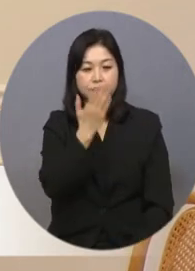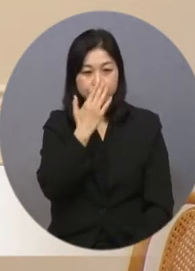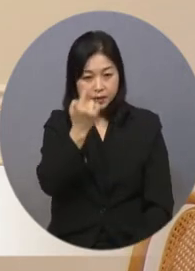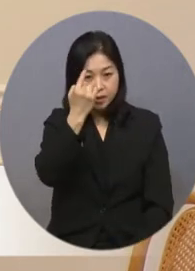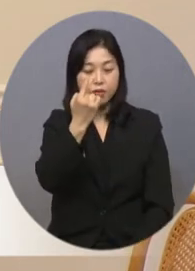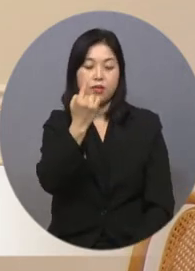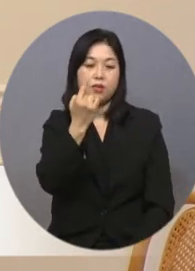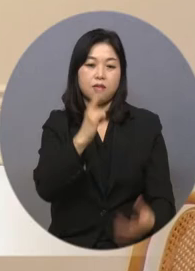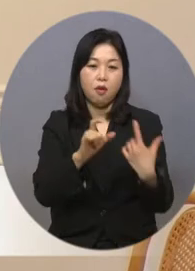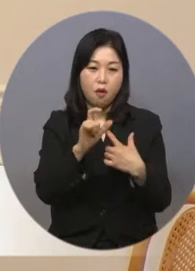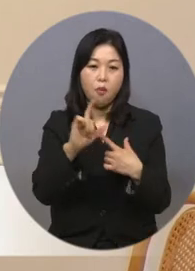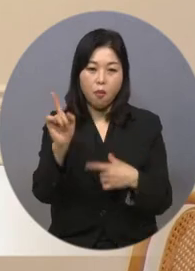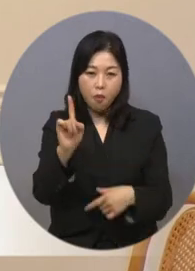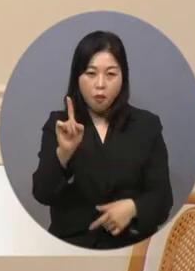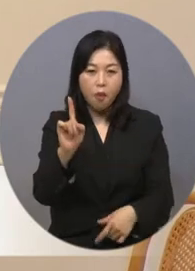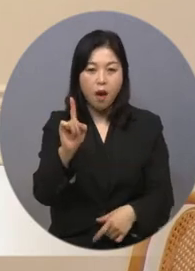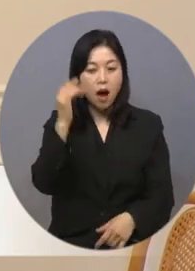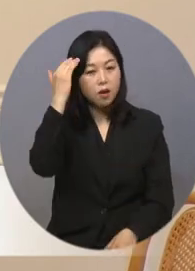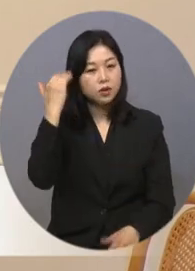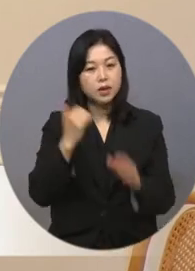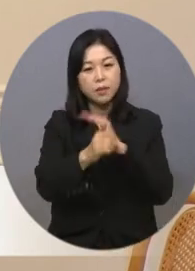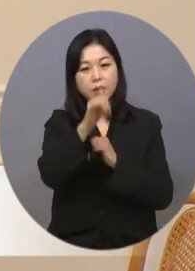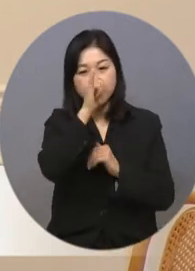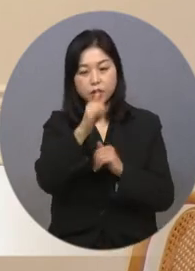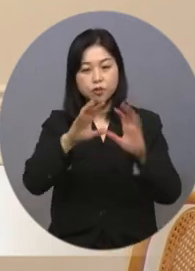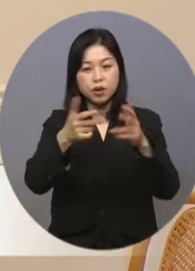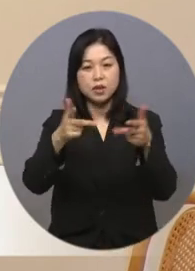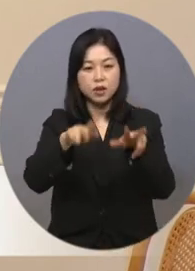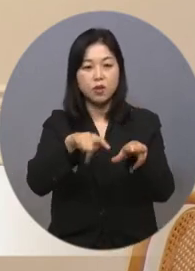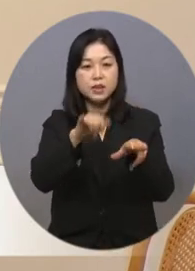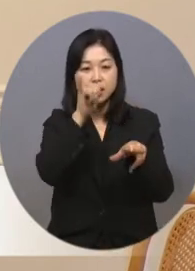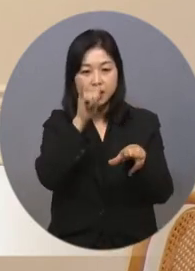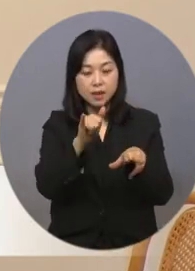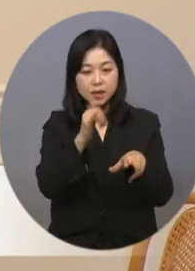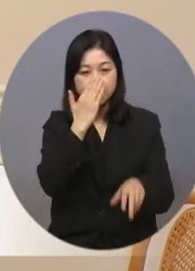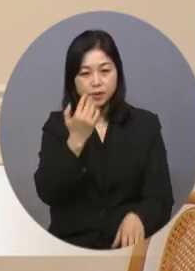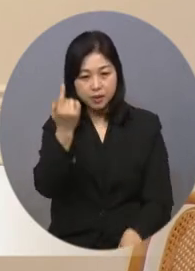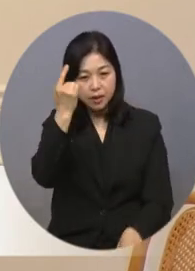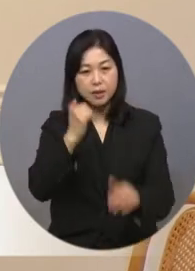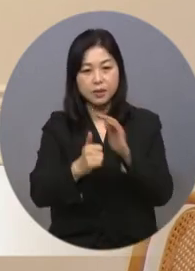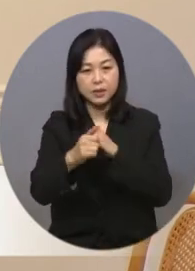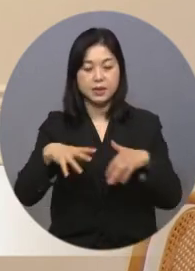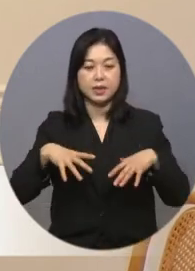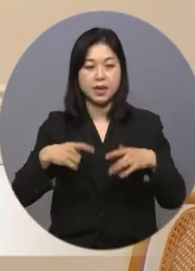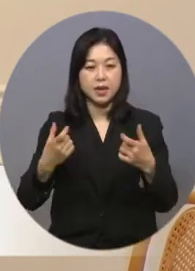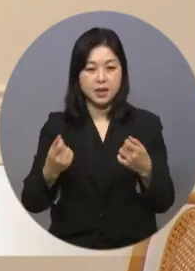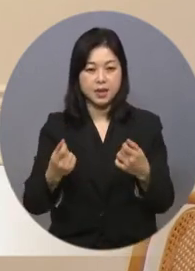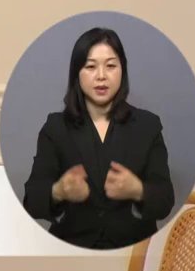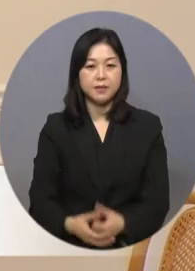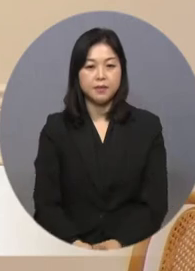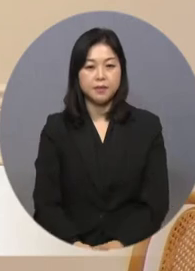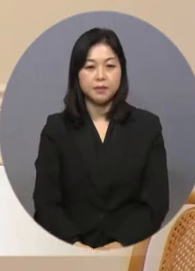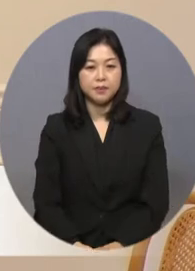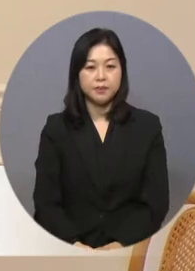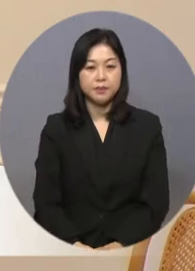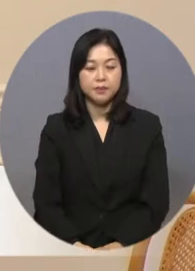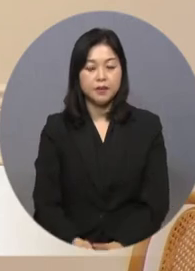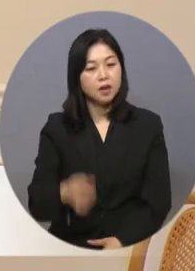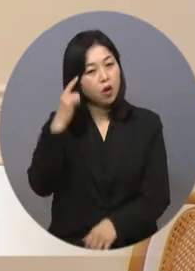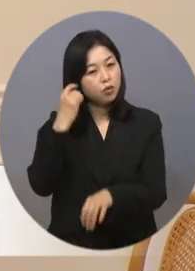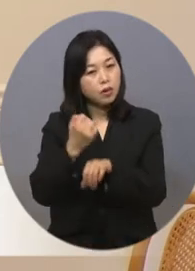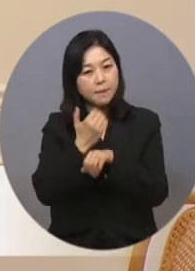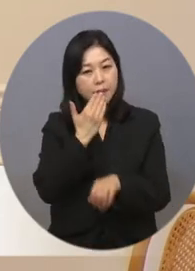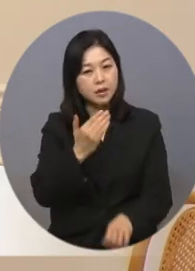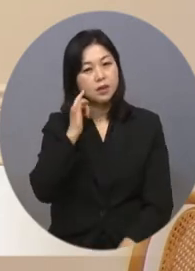순천뿐만 아니라 우리나라를 대표하는 국가정원이 있다는 것은 순천의 대표적인 그런 자랑거리인 것 같아요. 그래서 그런